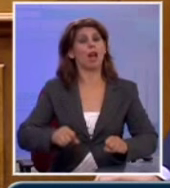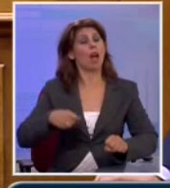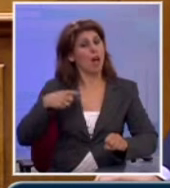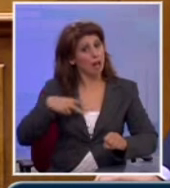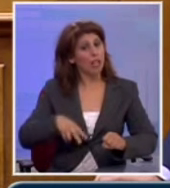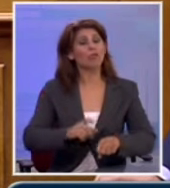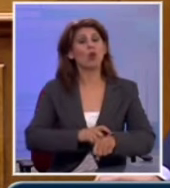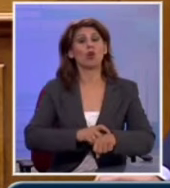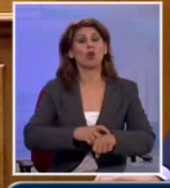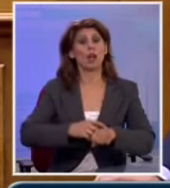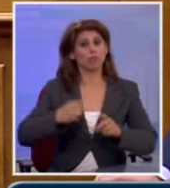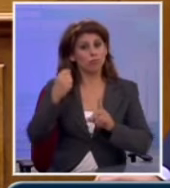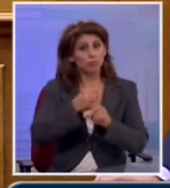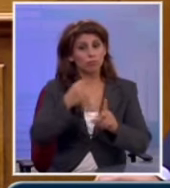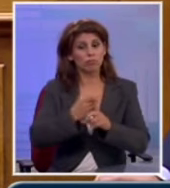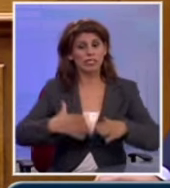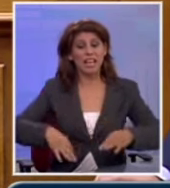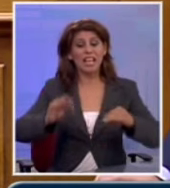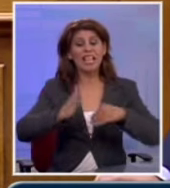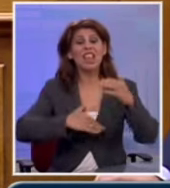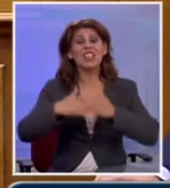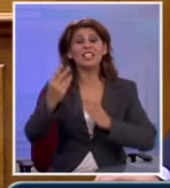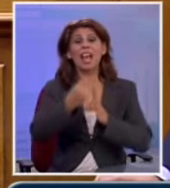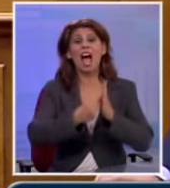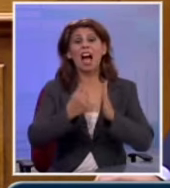ταυτόχρονα και τις ιδρυτικές αξίες της Ευρώπης.